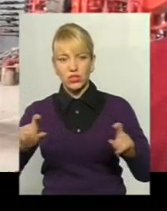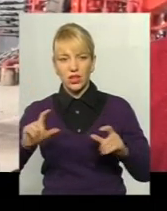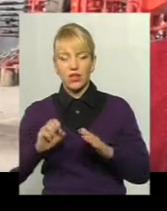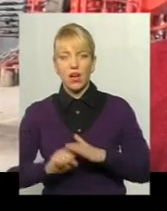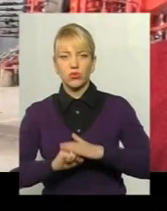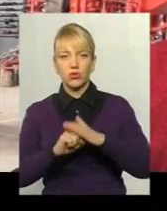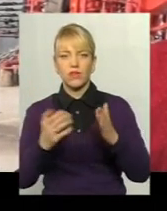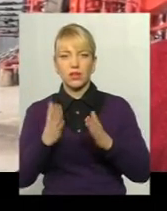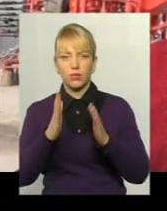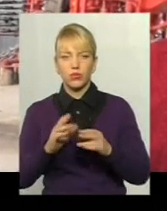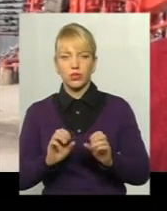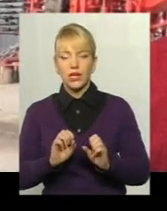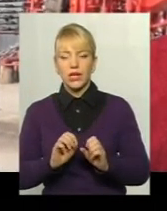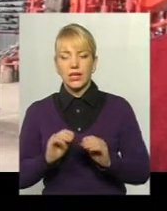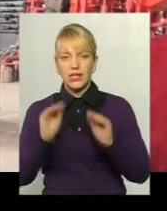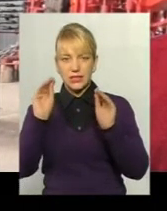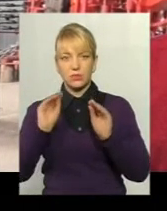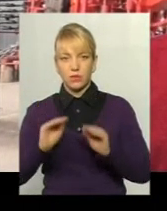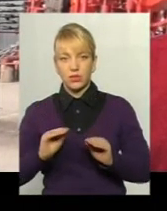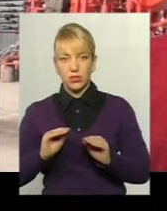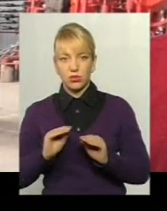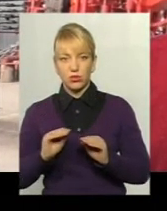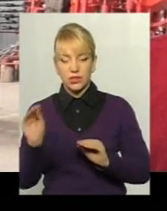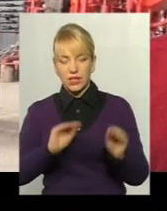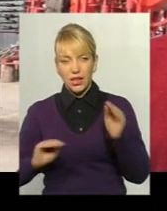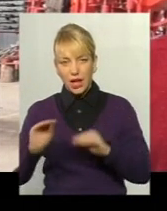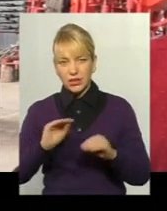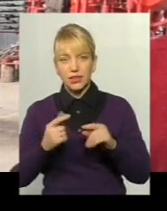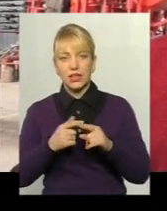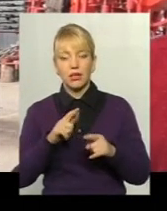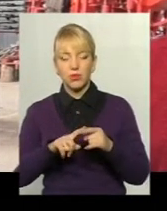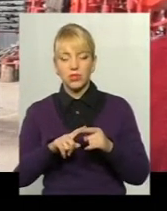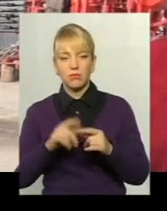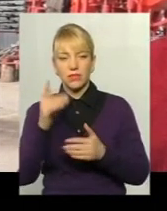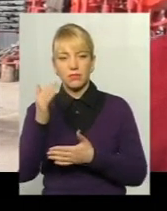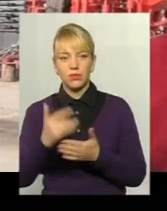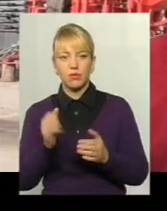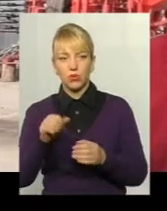яких буде складений список. Діти по цьому списку зможуть